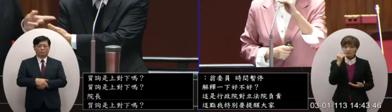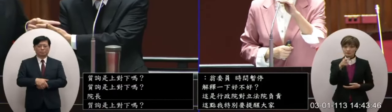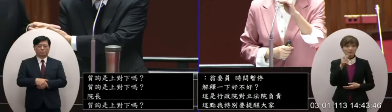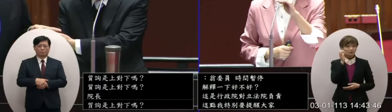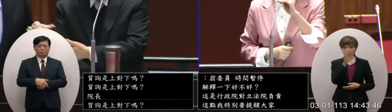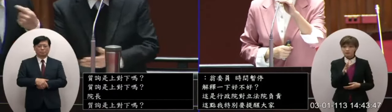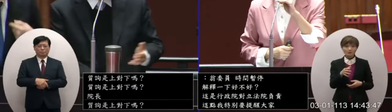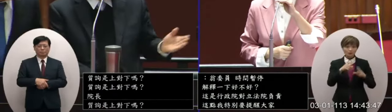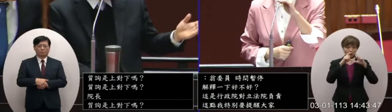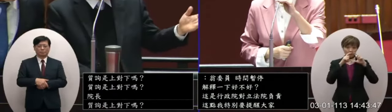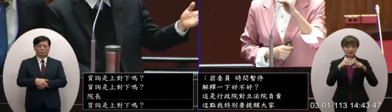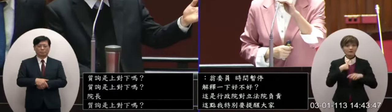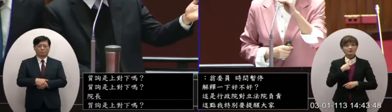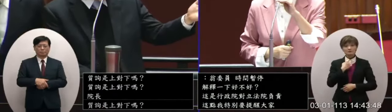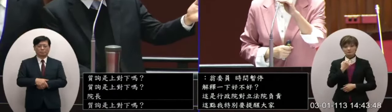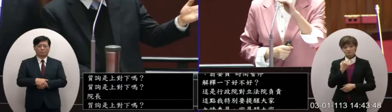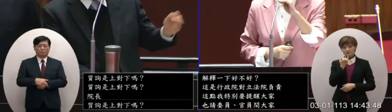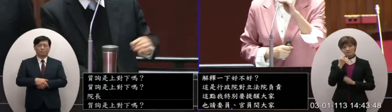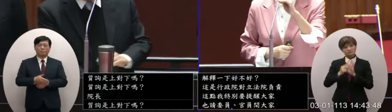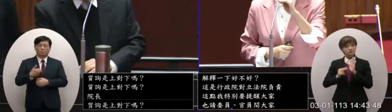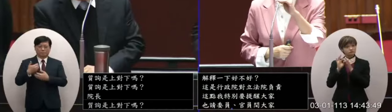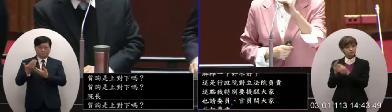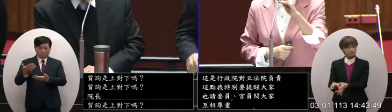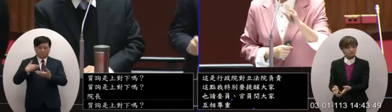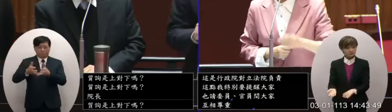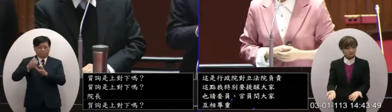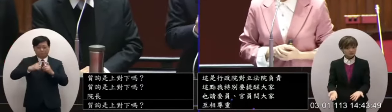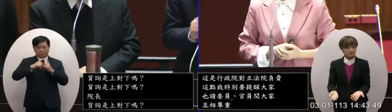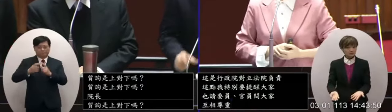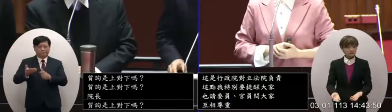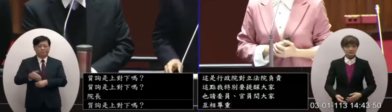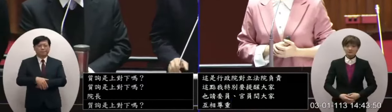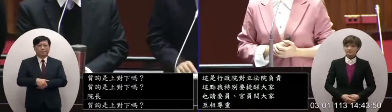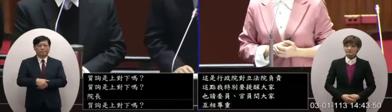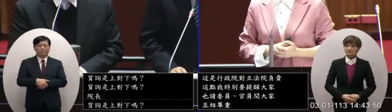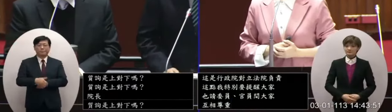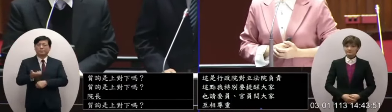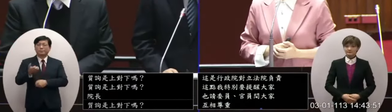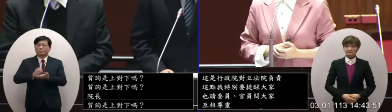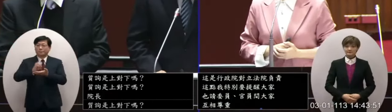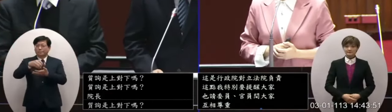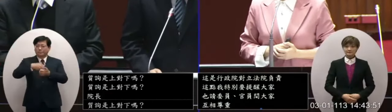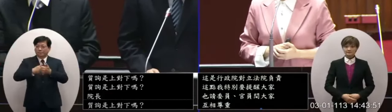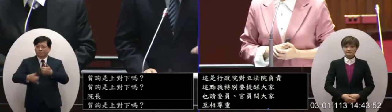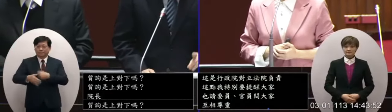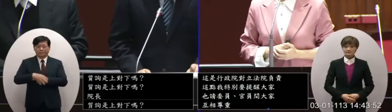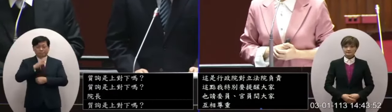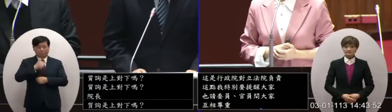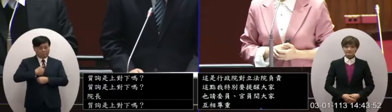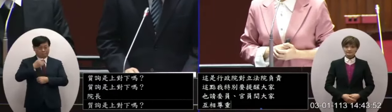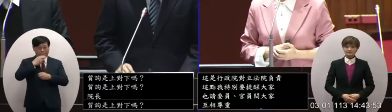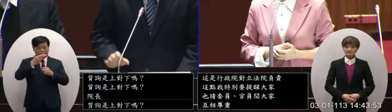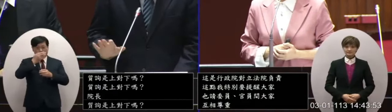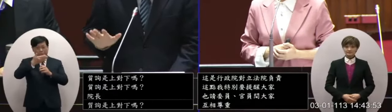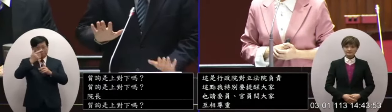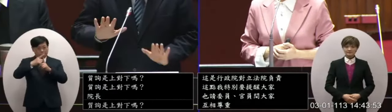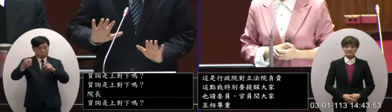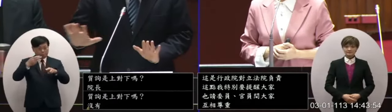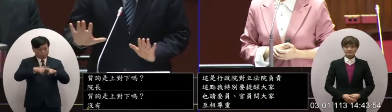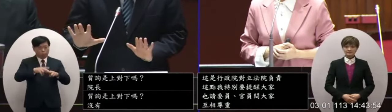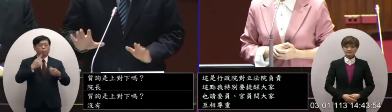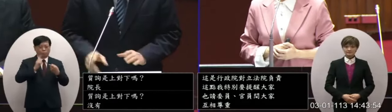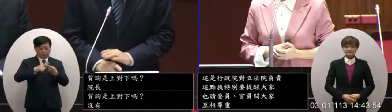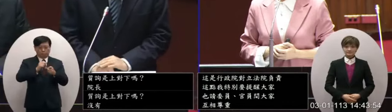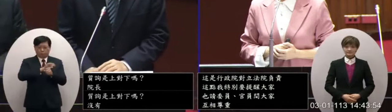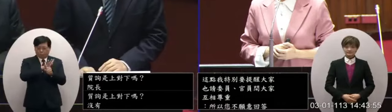续阐述。 那请那个部长先回答。 是，刚才报告哈，禁条例的确新冠肺炎特别条例废止已